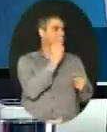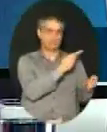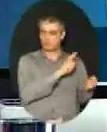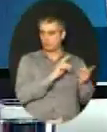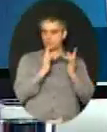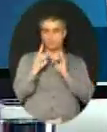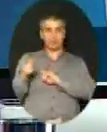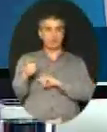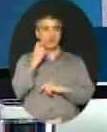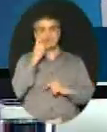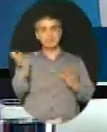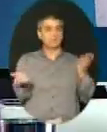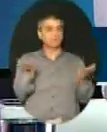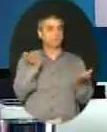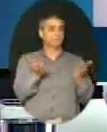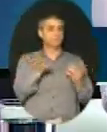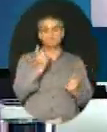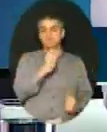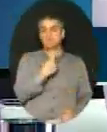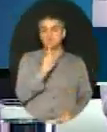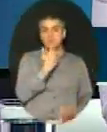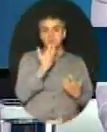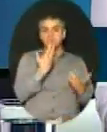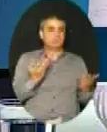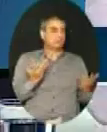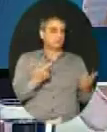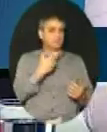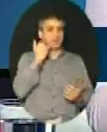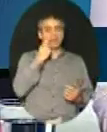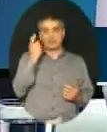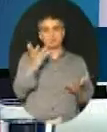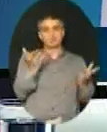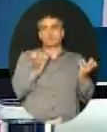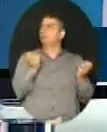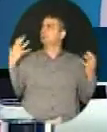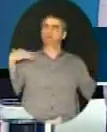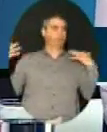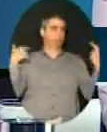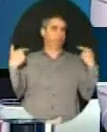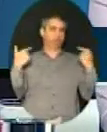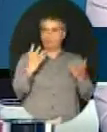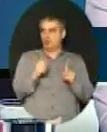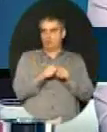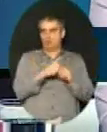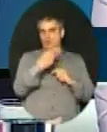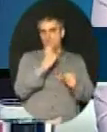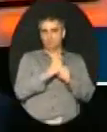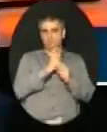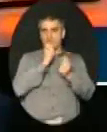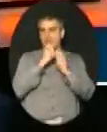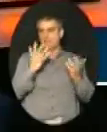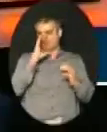מול הכיסוי שניתן לפרשת דרי, למרות שאתה יכול גם לא להסביר את זה אחרת, ולהגיד, דרי פשוט מושך אש, כמו שהרייטינג שלו גבוה כשהוא עושה